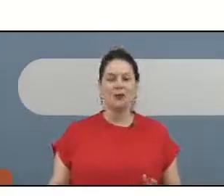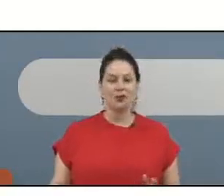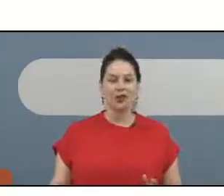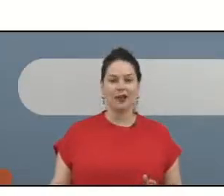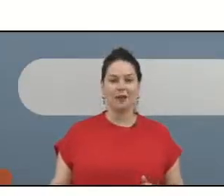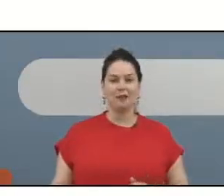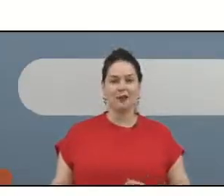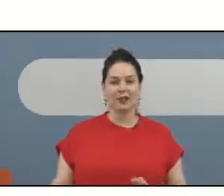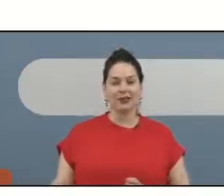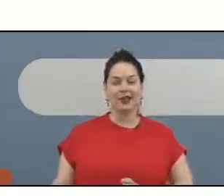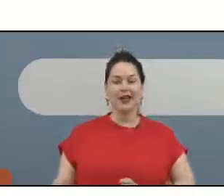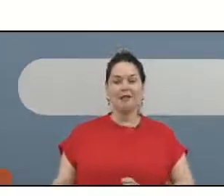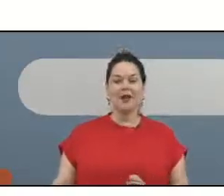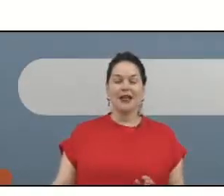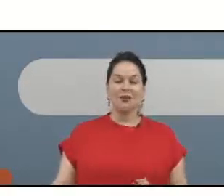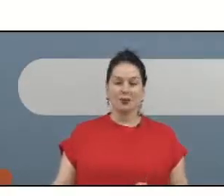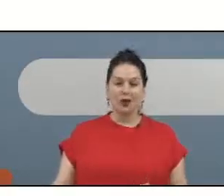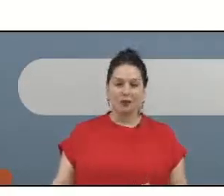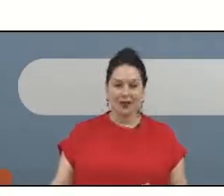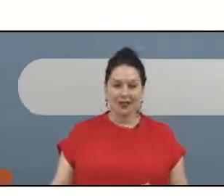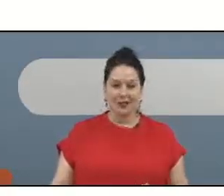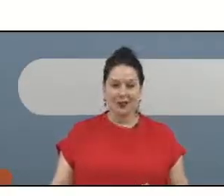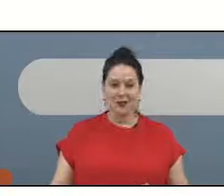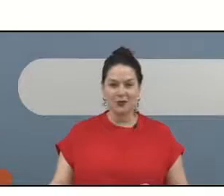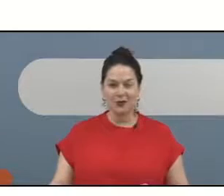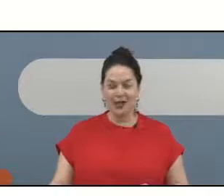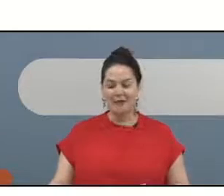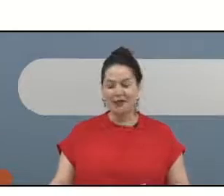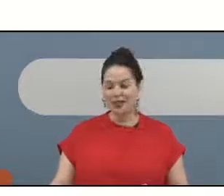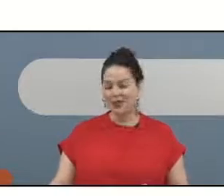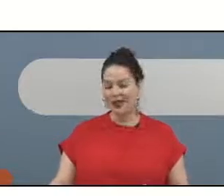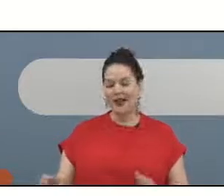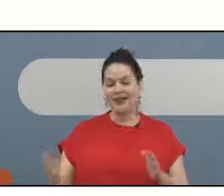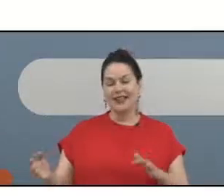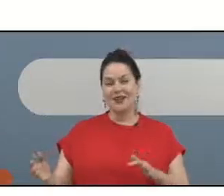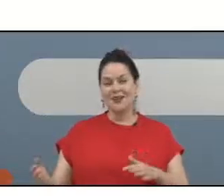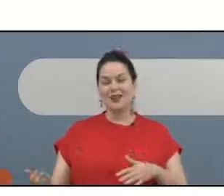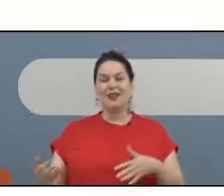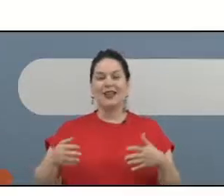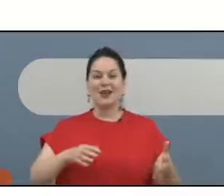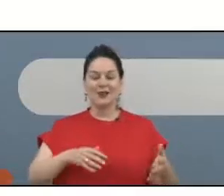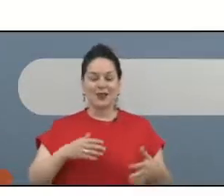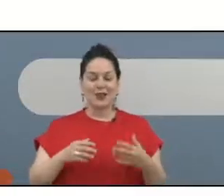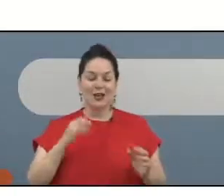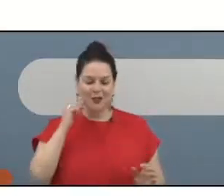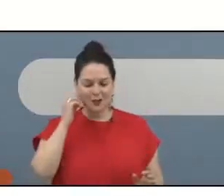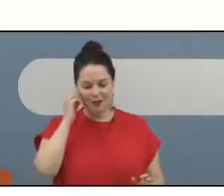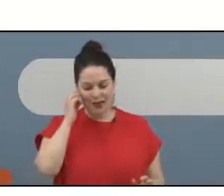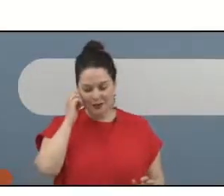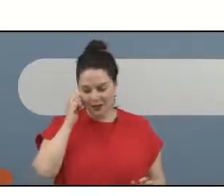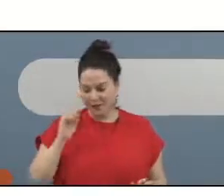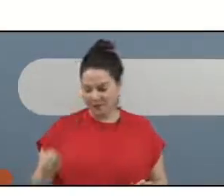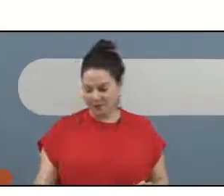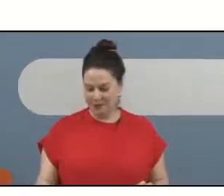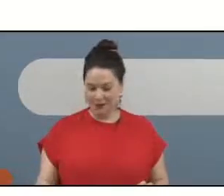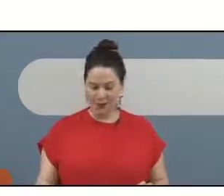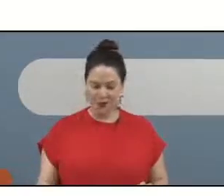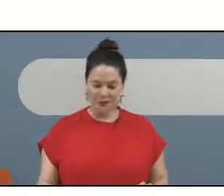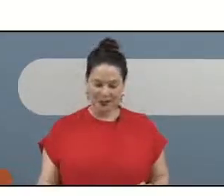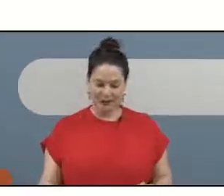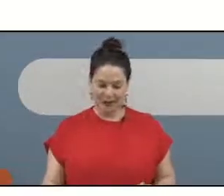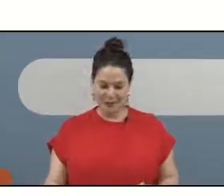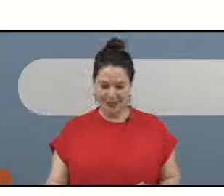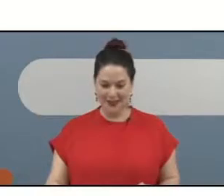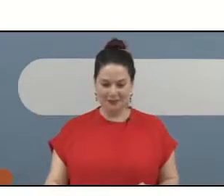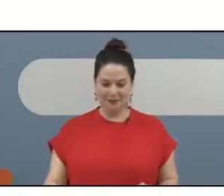יש המון המון שירים, כי באמת מאז ומעולם רצינו לעוף, ויש על דדלוס, יש על איקרוס, יש על השילוב ביניהם, אתם